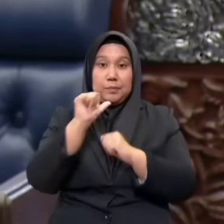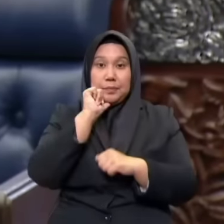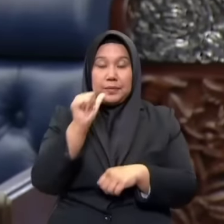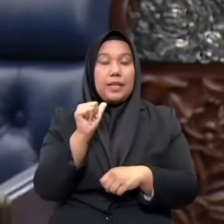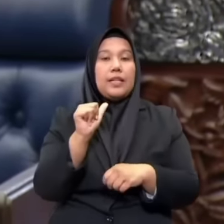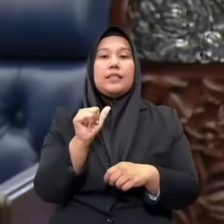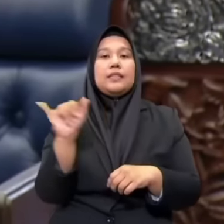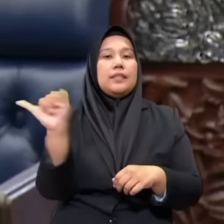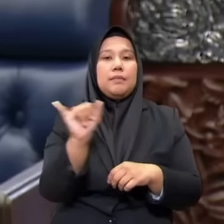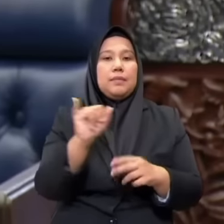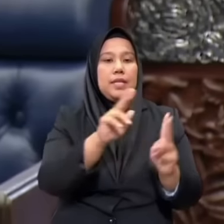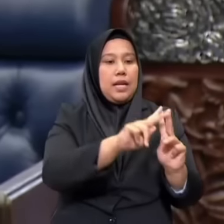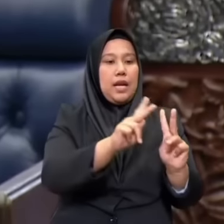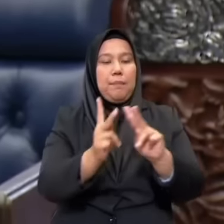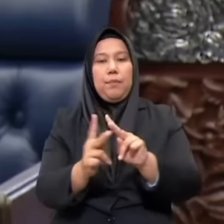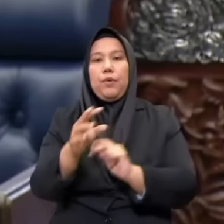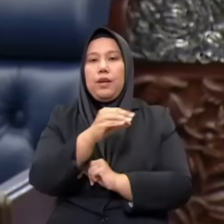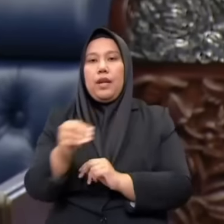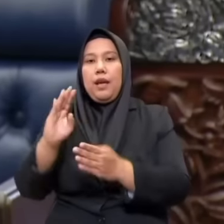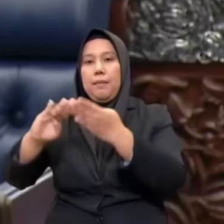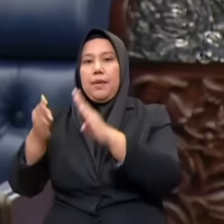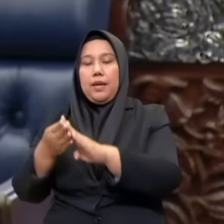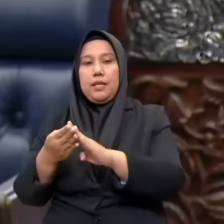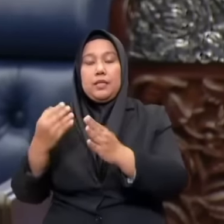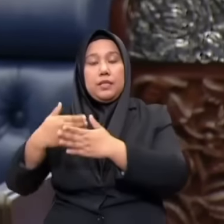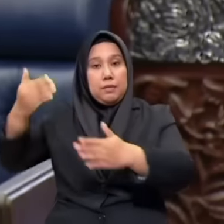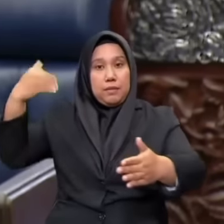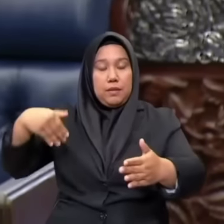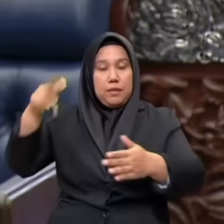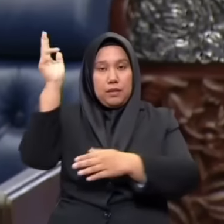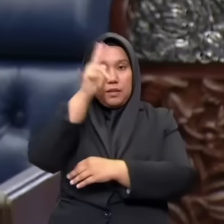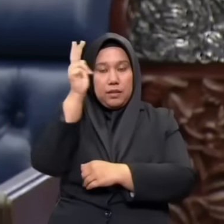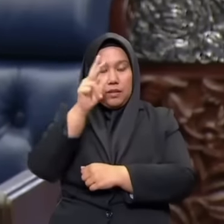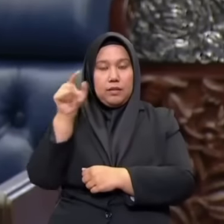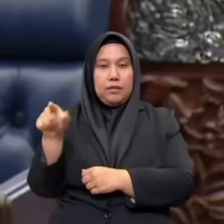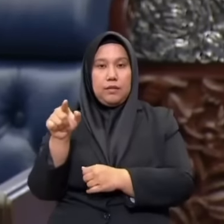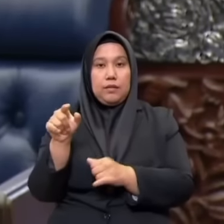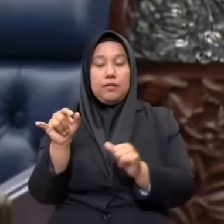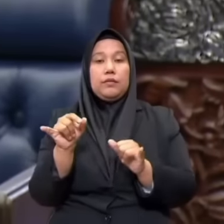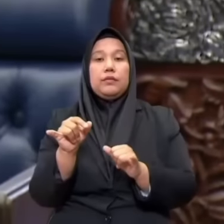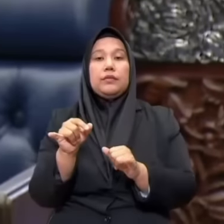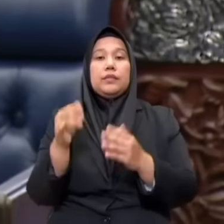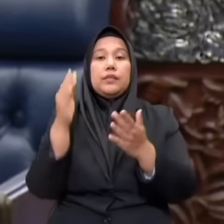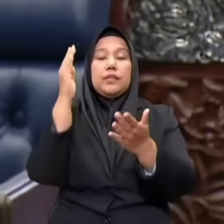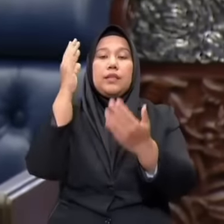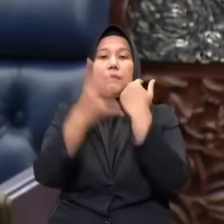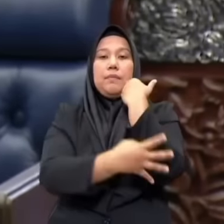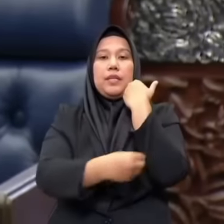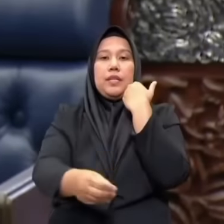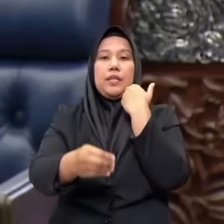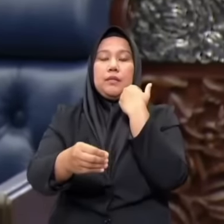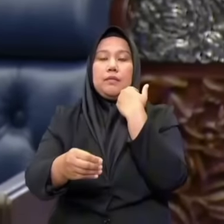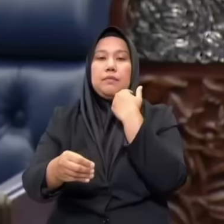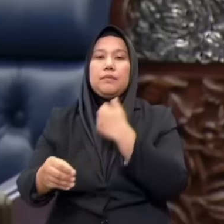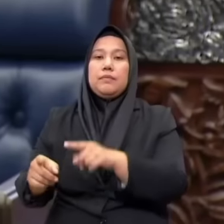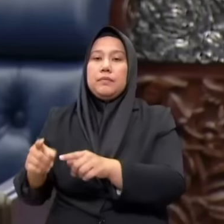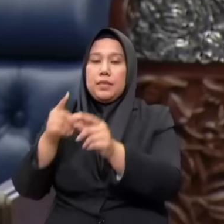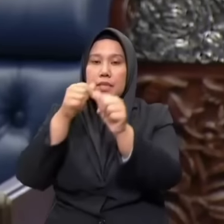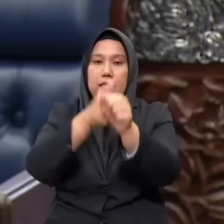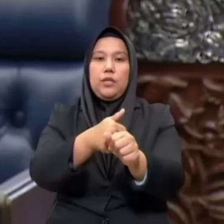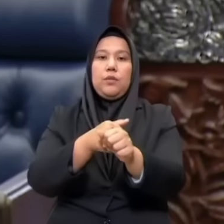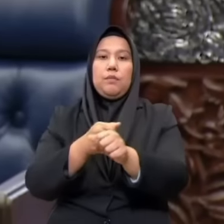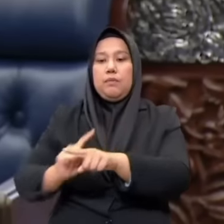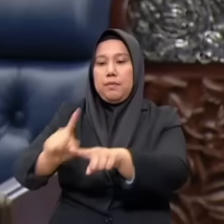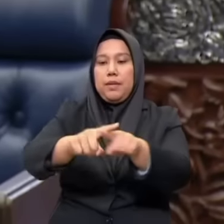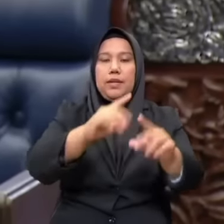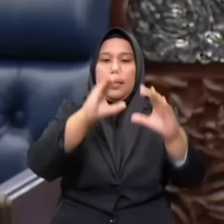RM2,000 di bandar. Jadi sebelum ini kerajaan menggunakan pemukuran kemiskinan berdasarkan pelbagai dimensi. Jadi setakat